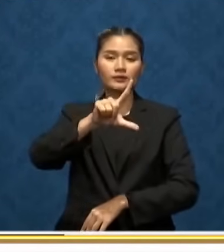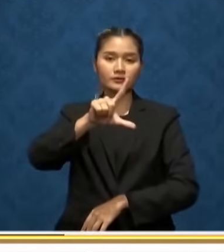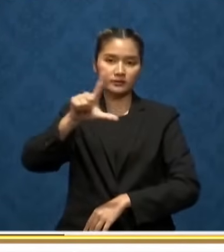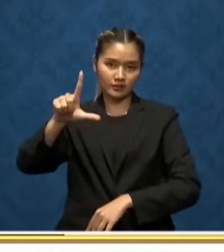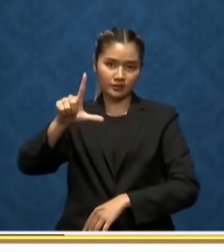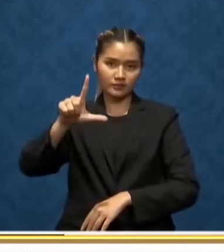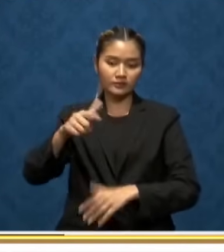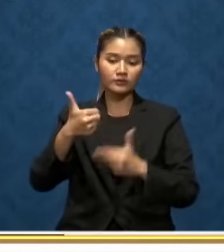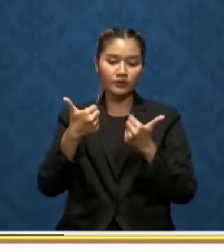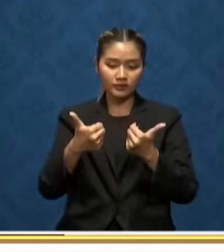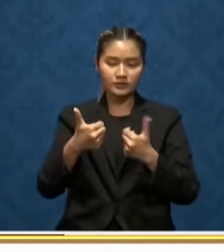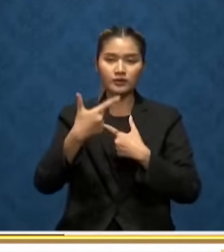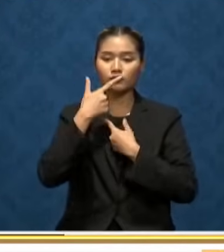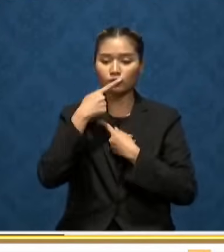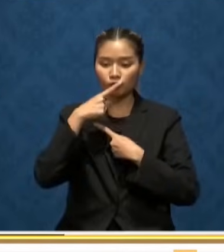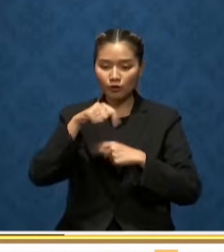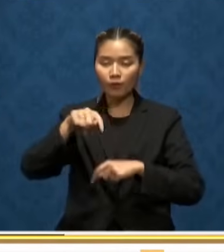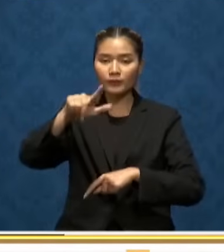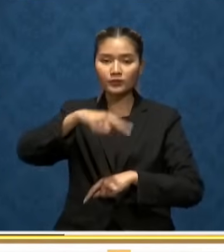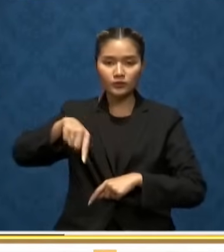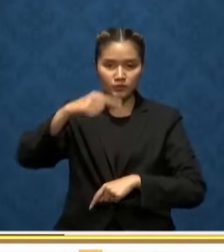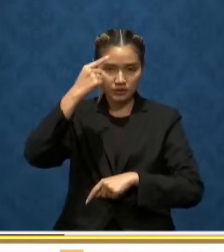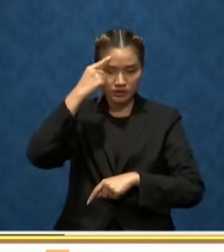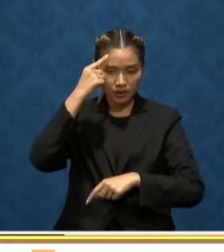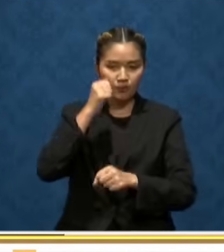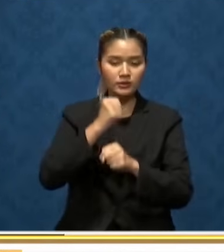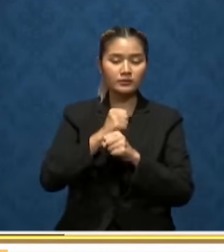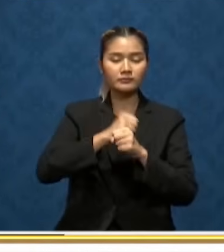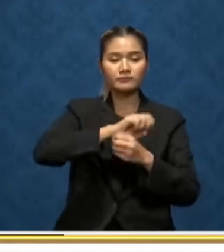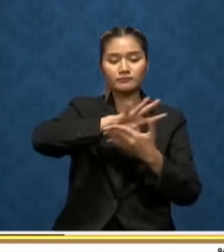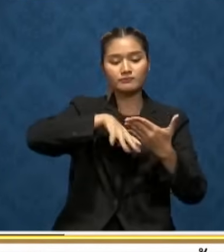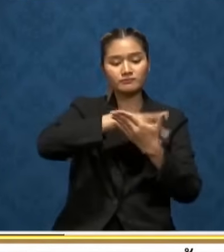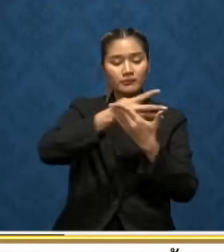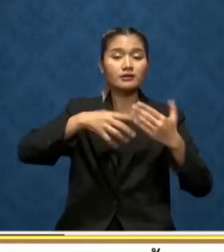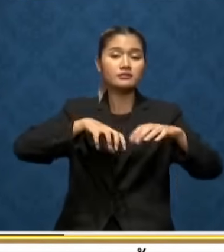ามันก็ตอบคำถามอยู่ในตัวว่าจะทำไงต่อไป